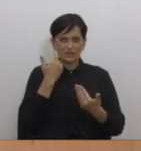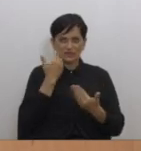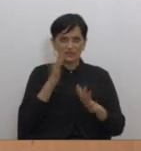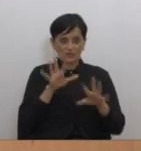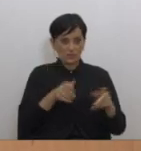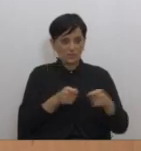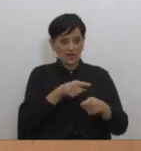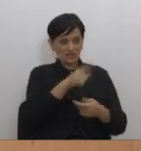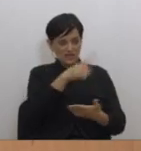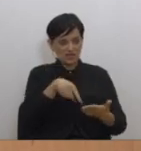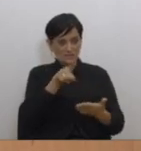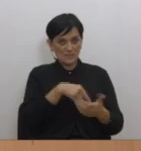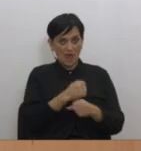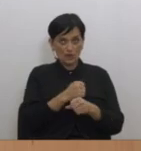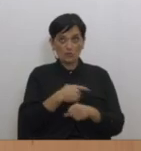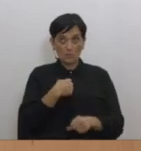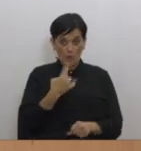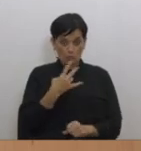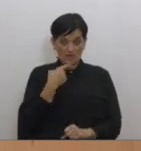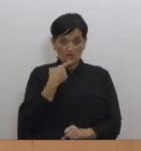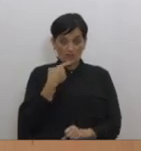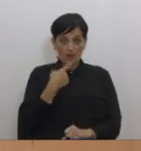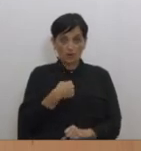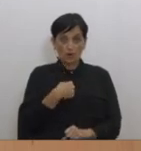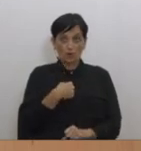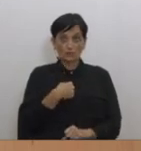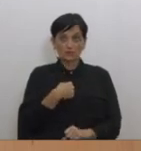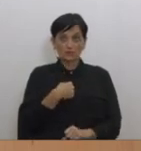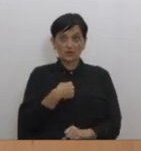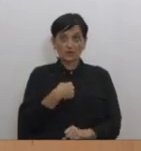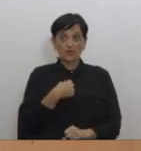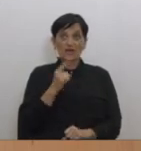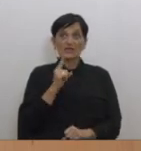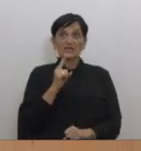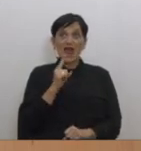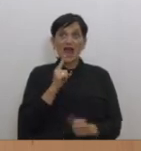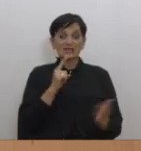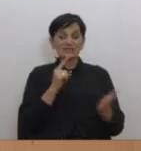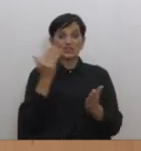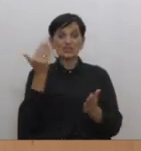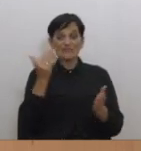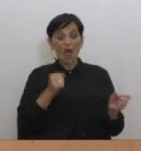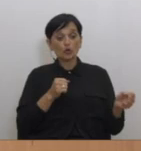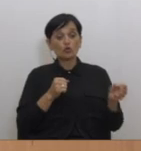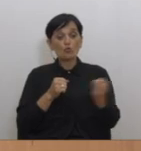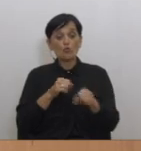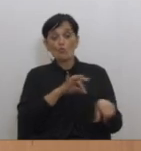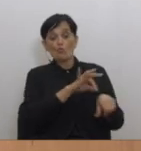იმპეჩმენტი გაუკეთოთ? მე უნდა ვლაპარაკობდე ამაზე? რაც მოსულია თქვენ რომ მოყავდათ, მე